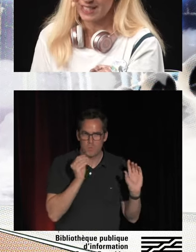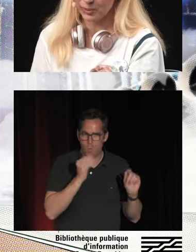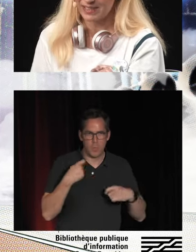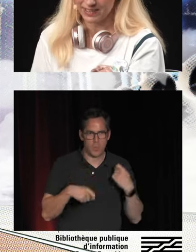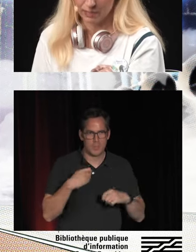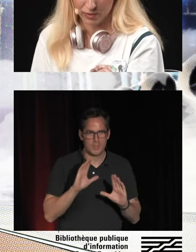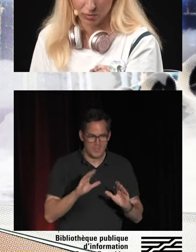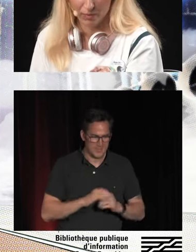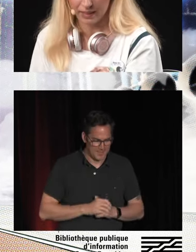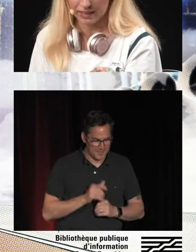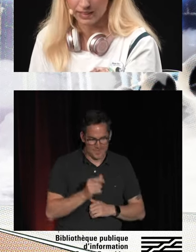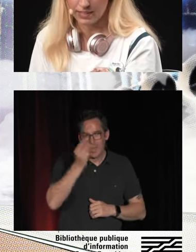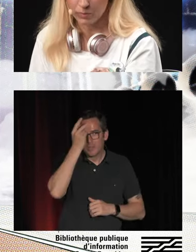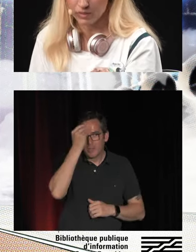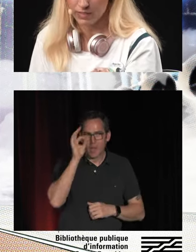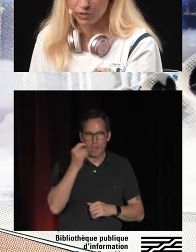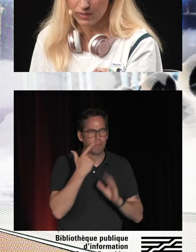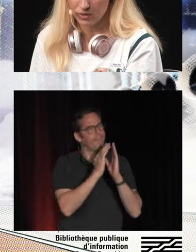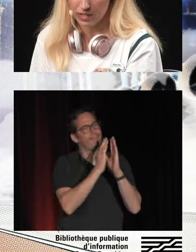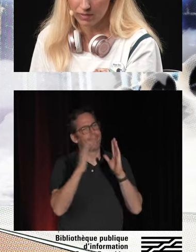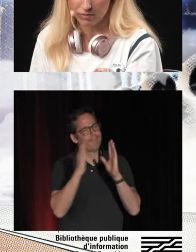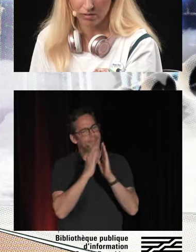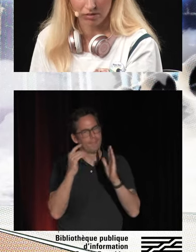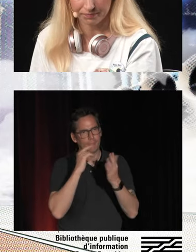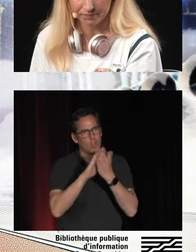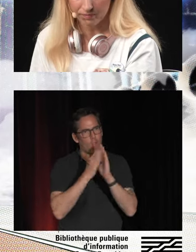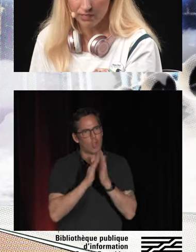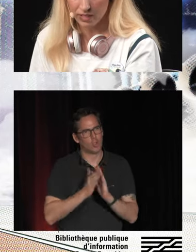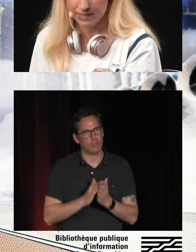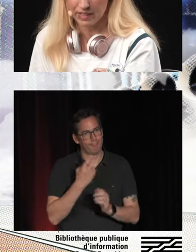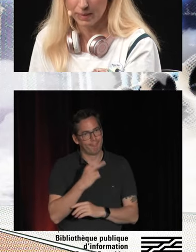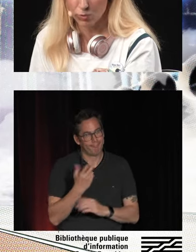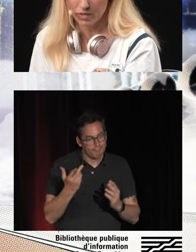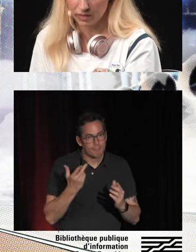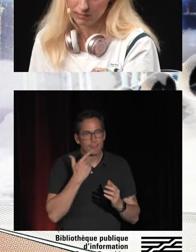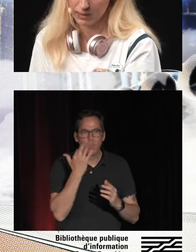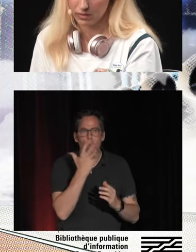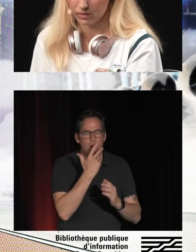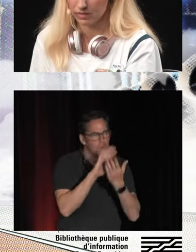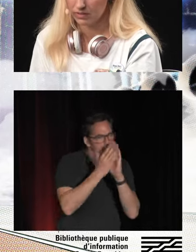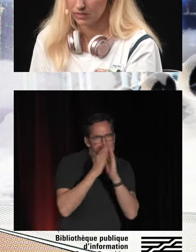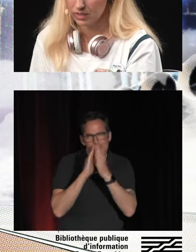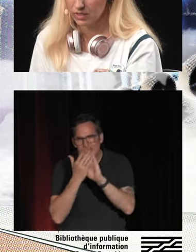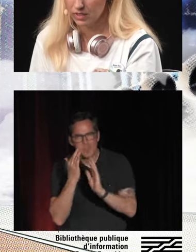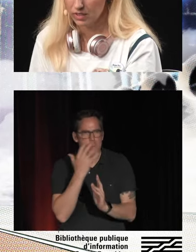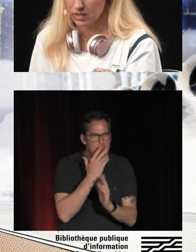Donc ici, on a Tintin Passion Librairie, évidemment. On va remettre des livres, les trier par couleur,